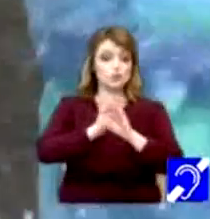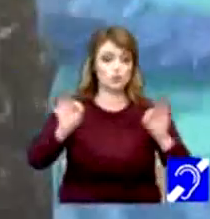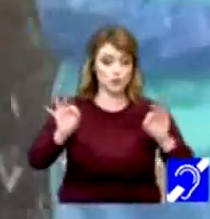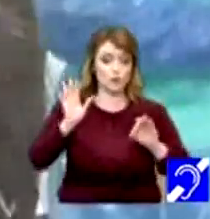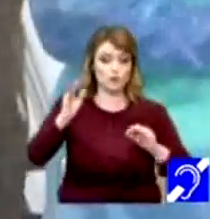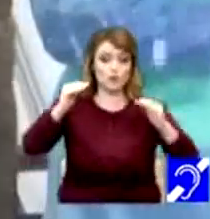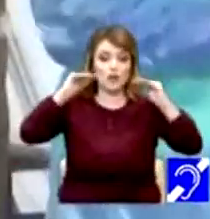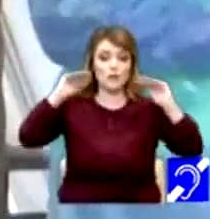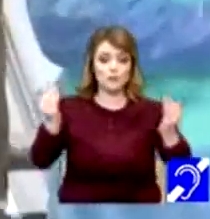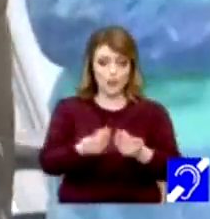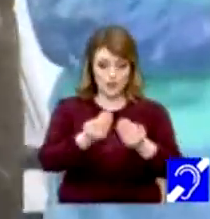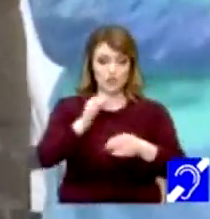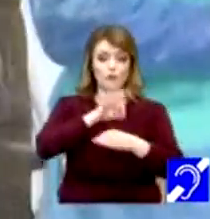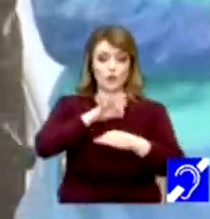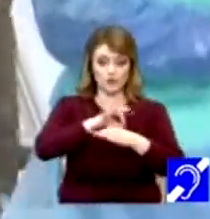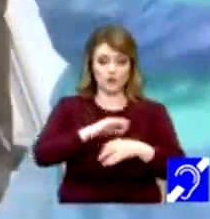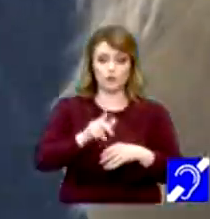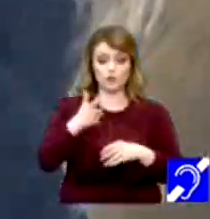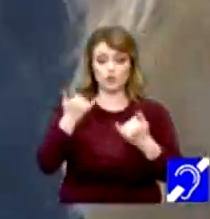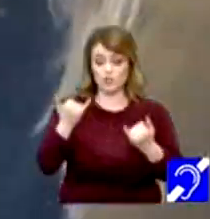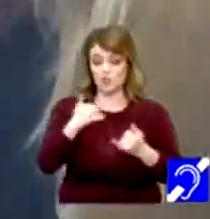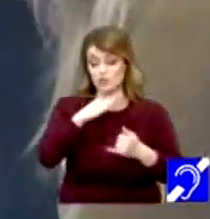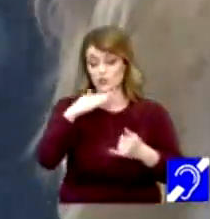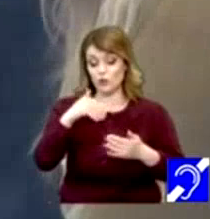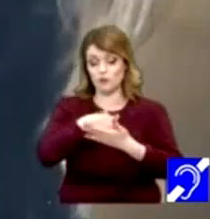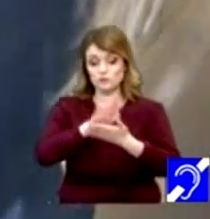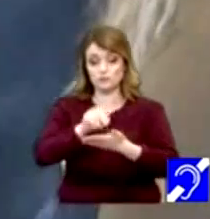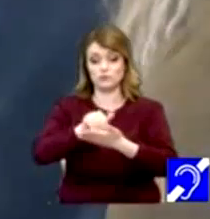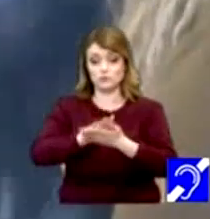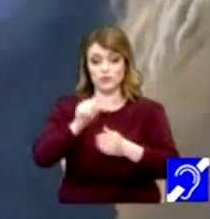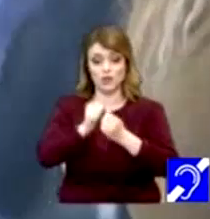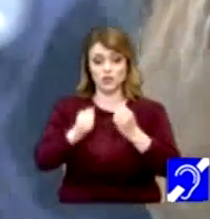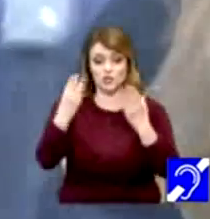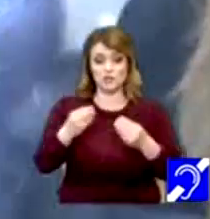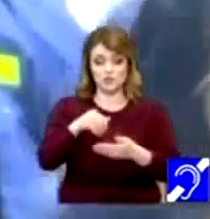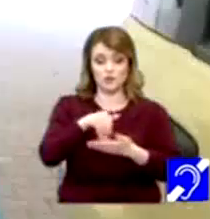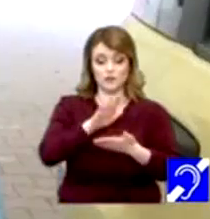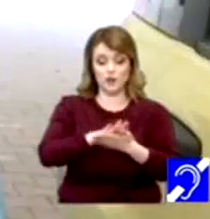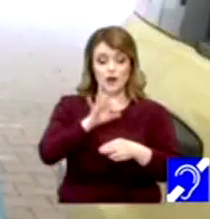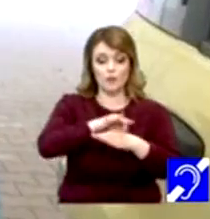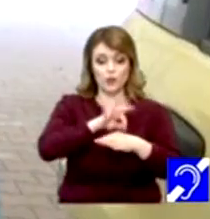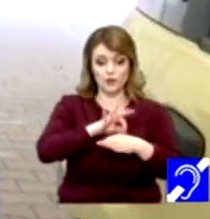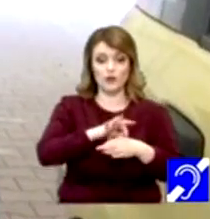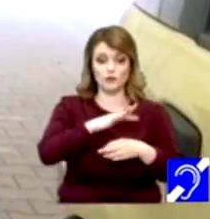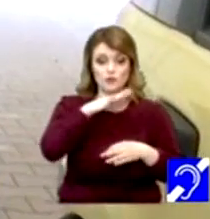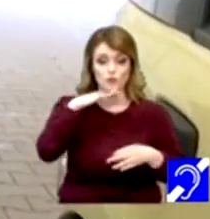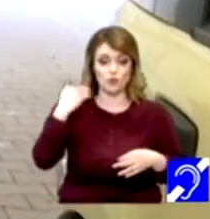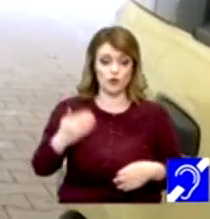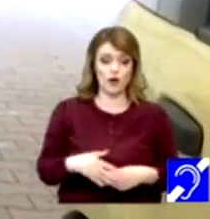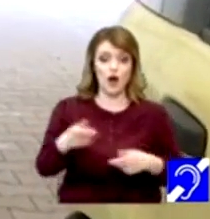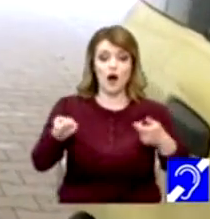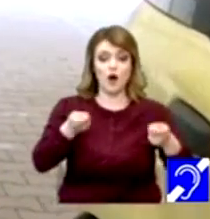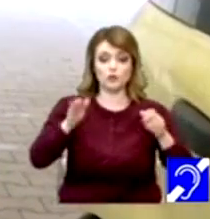pe fondul numărului mare de îmbolnăviri zilnice. Germania se confruntă cu al treilea val al pandemiei, iar